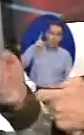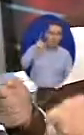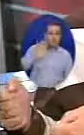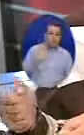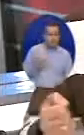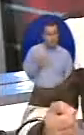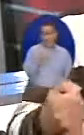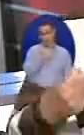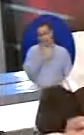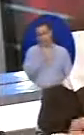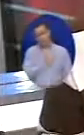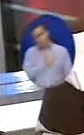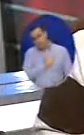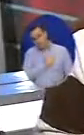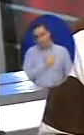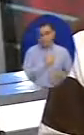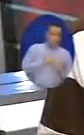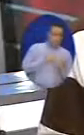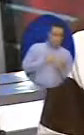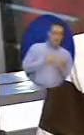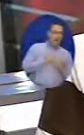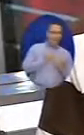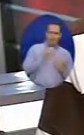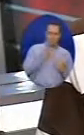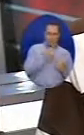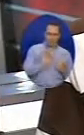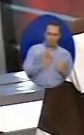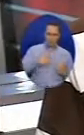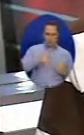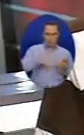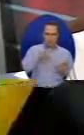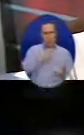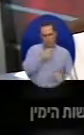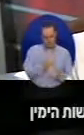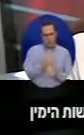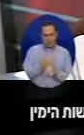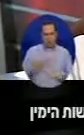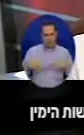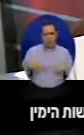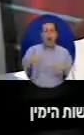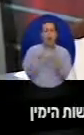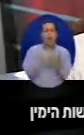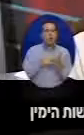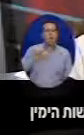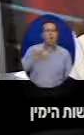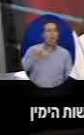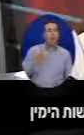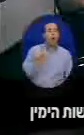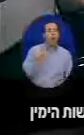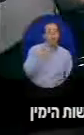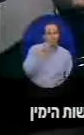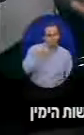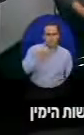מבקש תתפסו אותי, תחזיקו אותי, אבל נתניהו לא רוצה בחירות, נתניהו יעשה פשרה על חוק הלאום, עוד שבוע, עוד